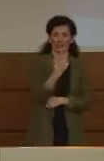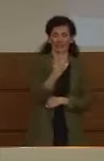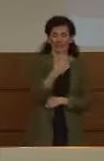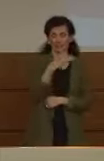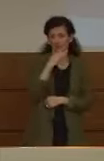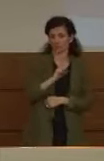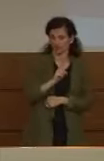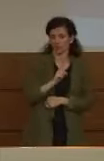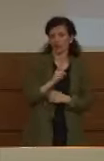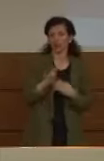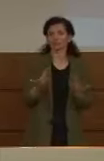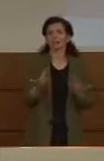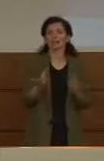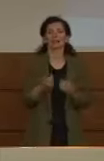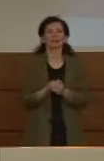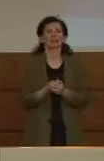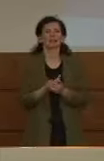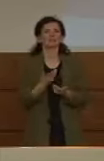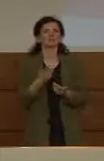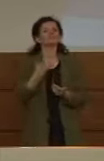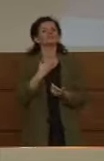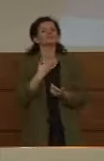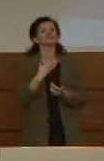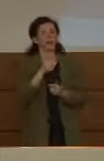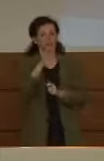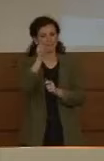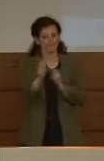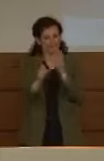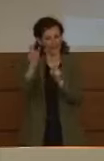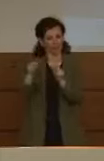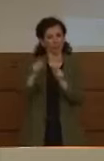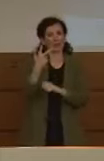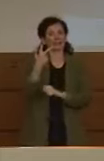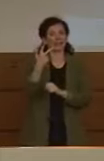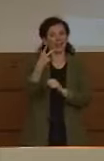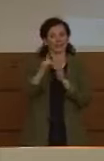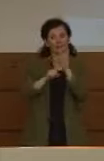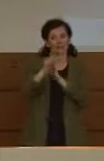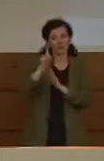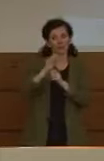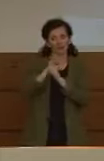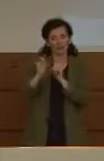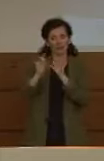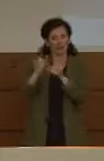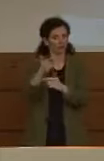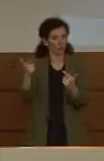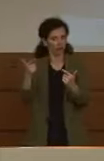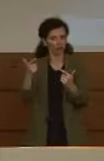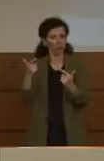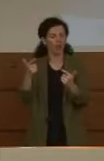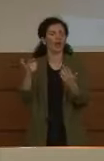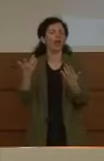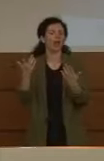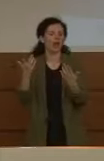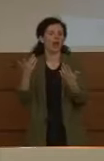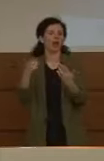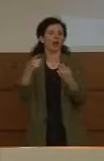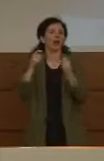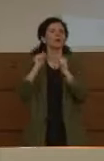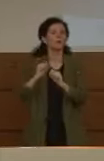si vedono anche persone con tre tamponi negativi e poi è positivo il segreto alveolare per cui si